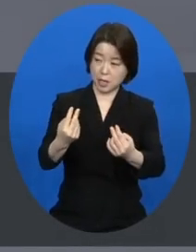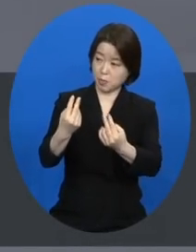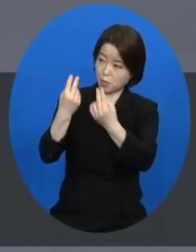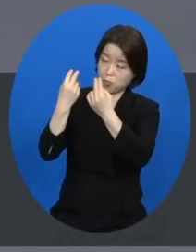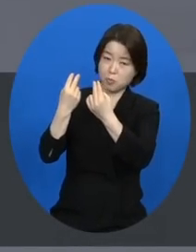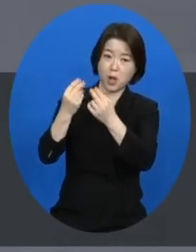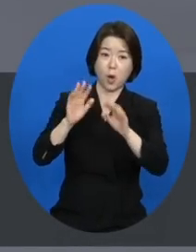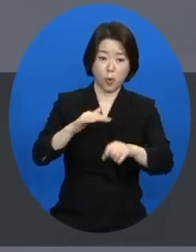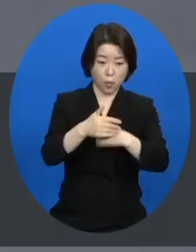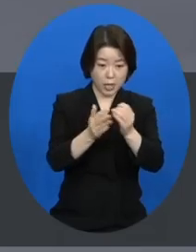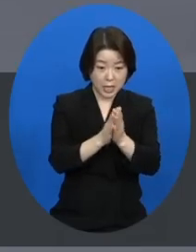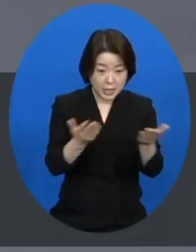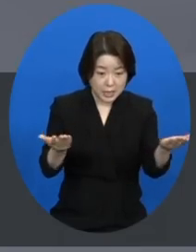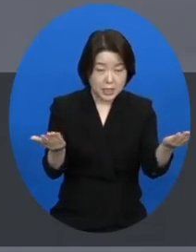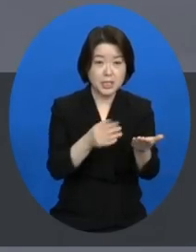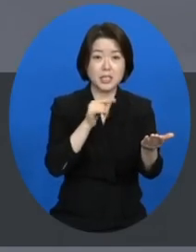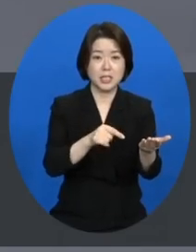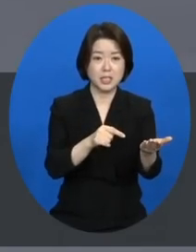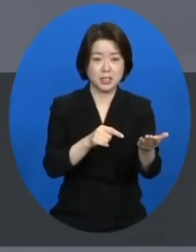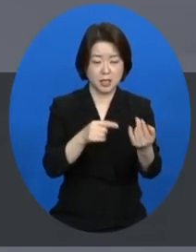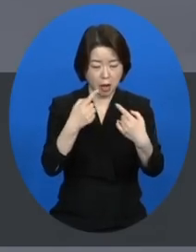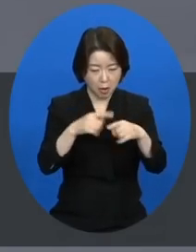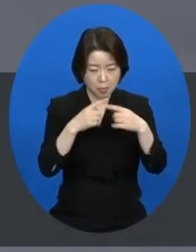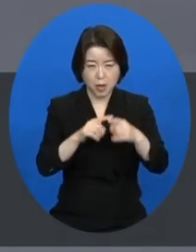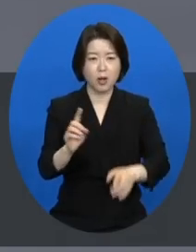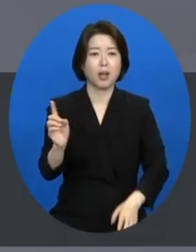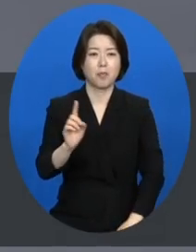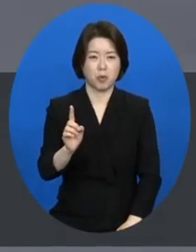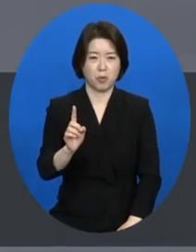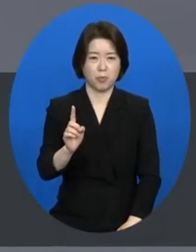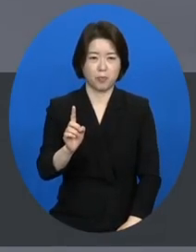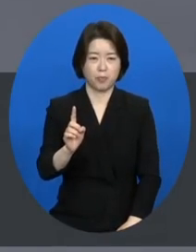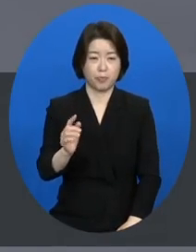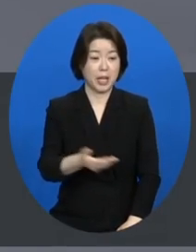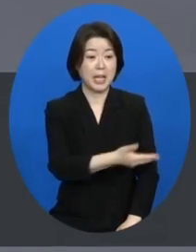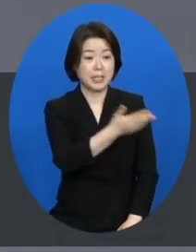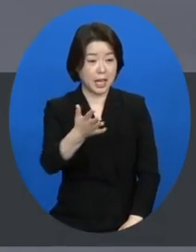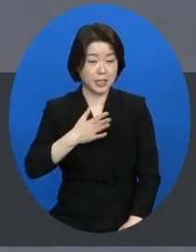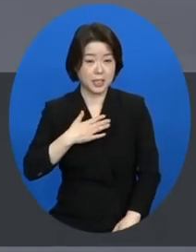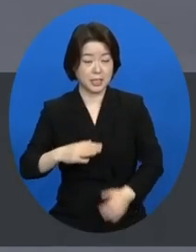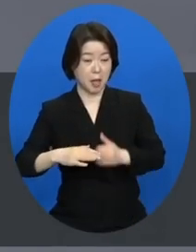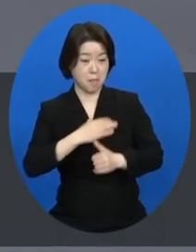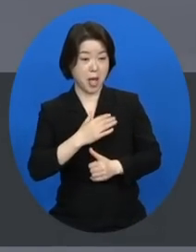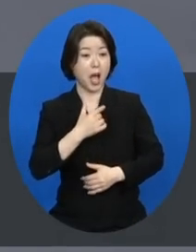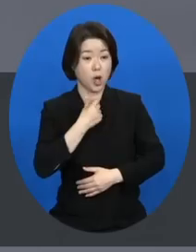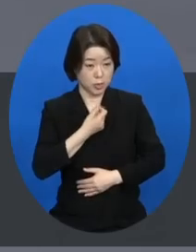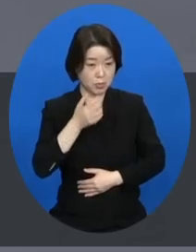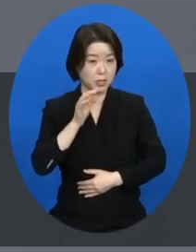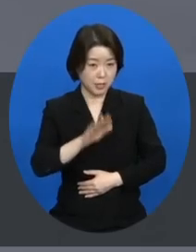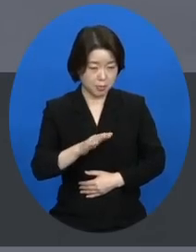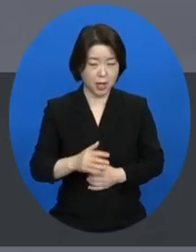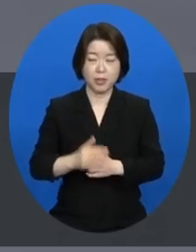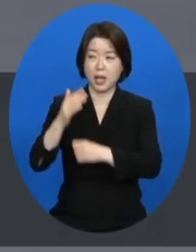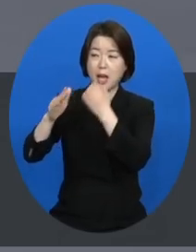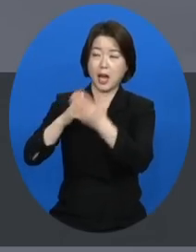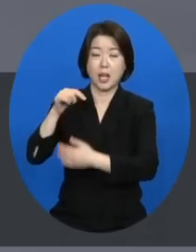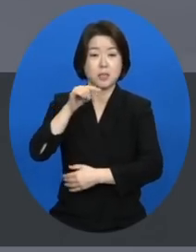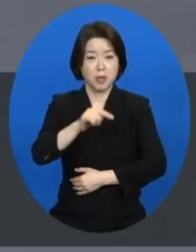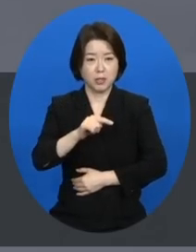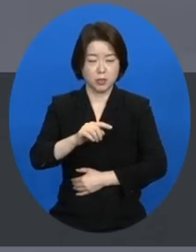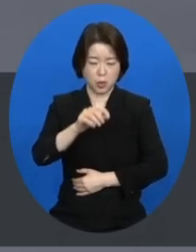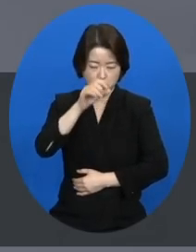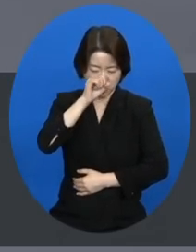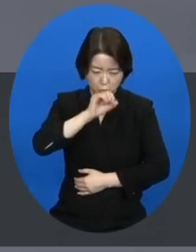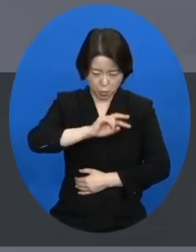오늘 본문의 사건을 해석을 이렇게 하죠. 당신들은 나를 해하려 하였으나 하나님은 그것을